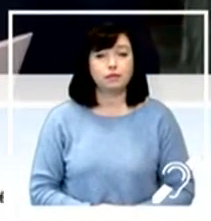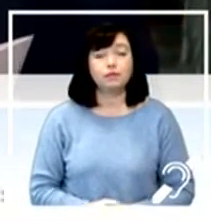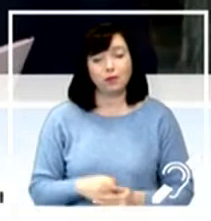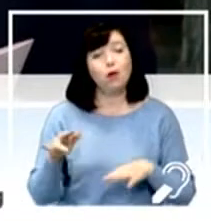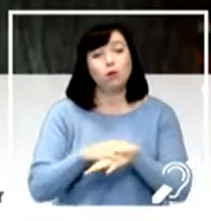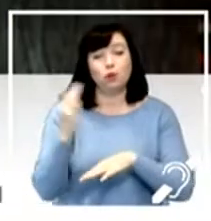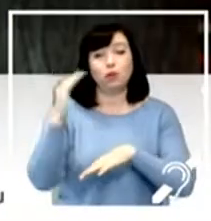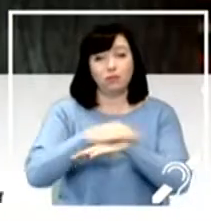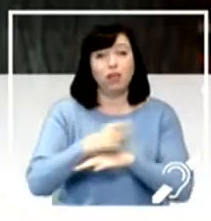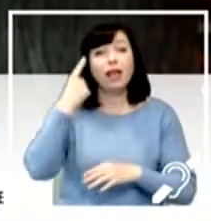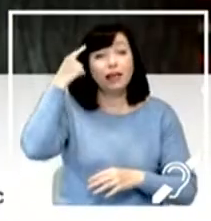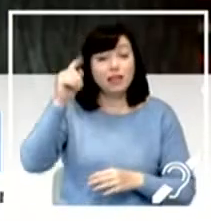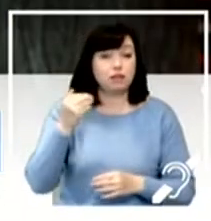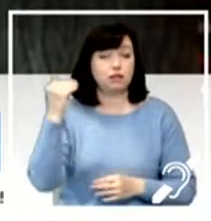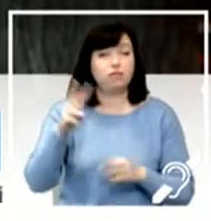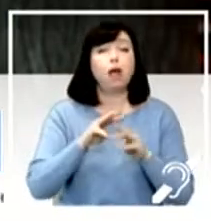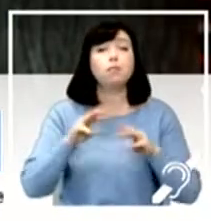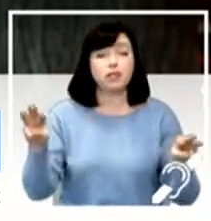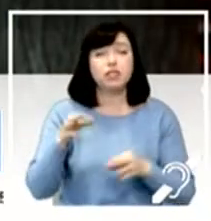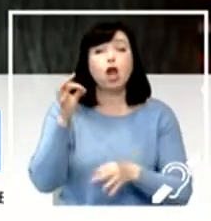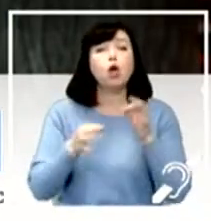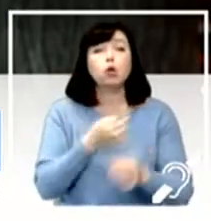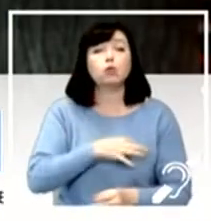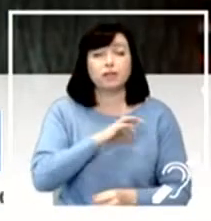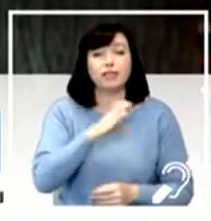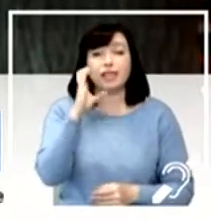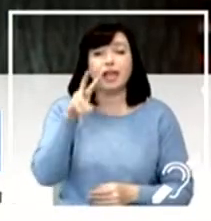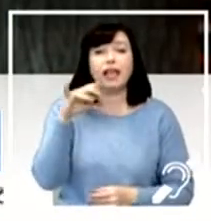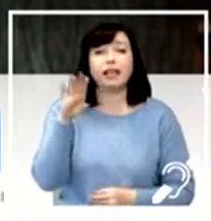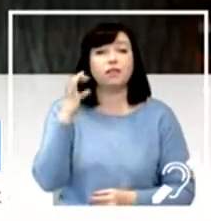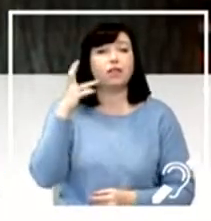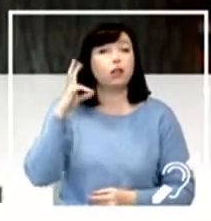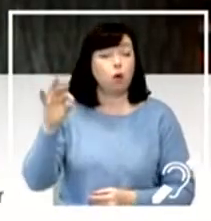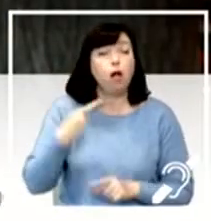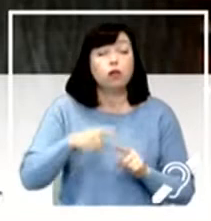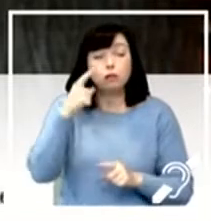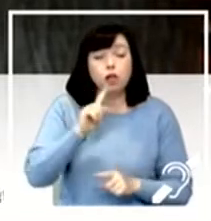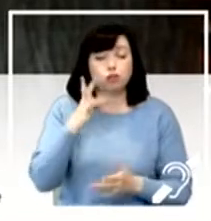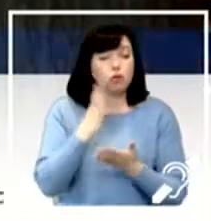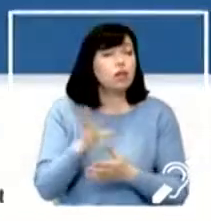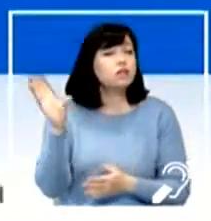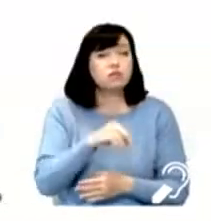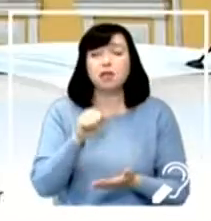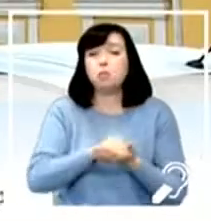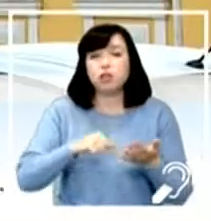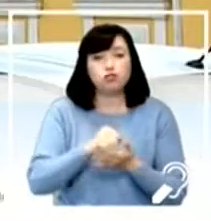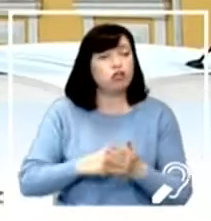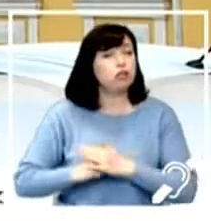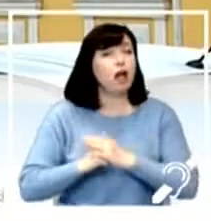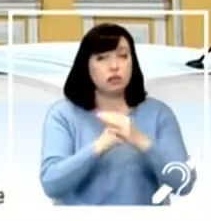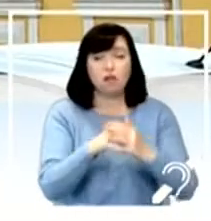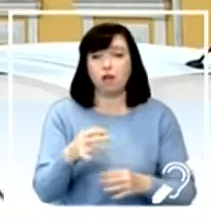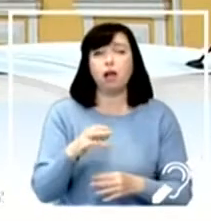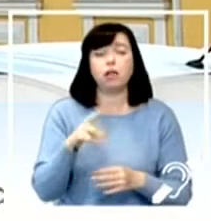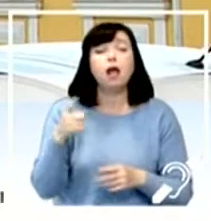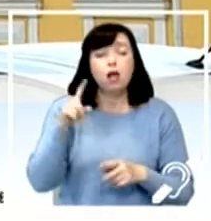Bun găsit, inițiativa aparține ministrului Justiției Sergiu Litvinenko, care a declarat că există toate motivele juridice privind